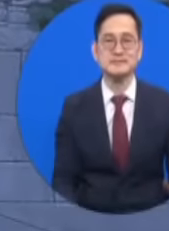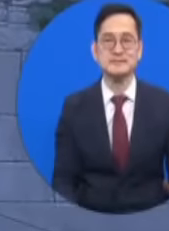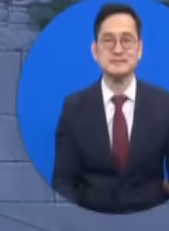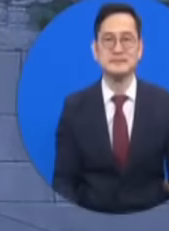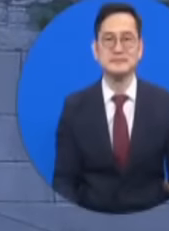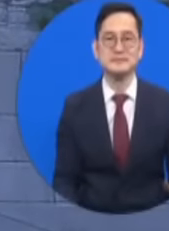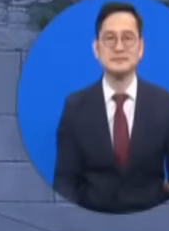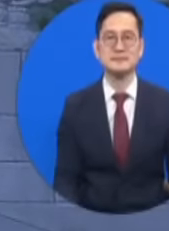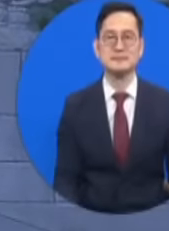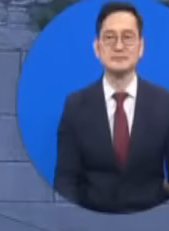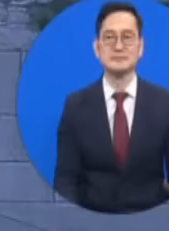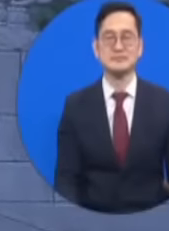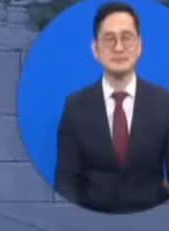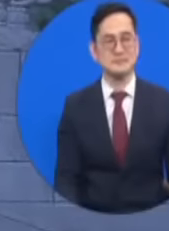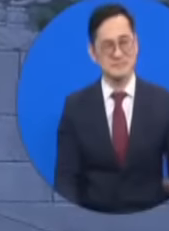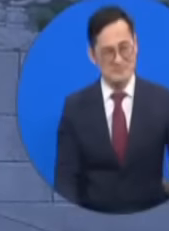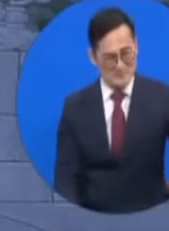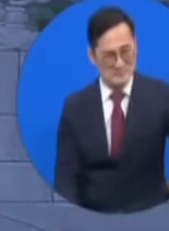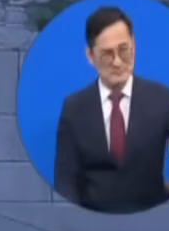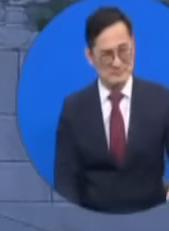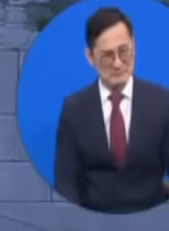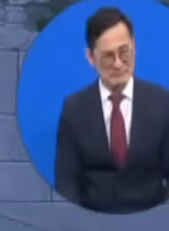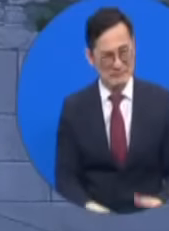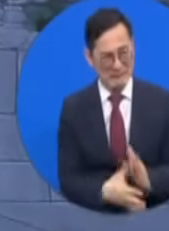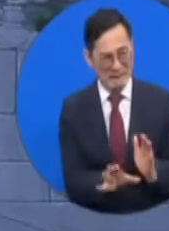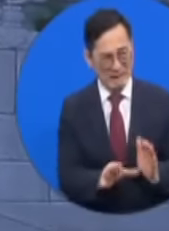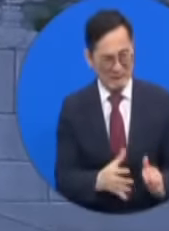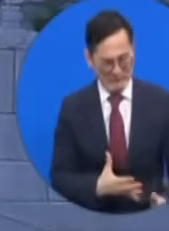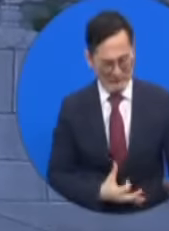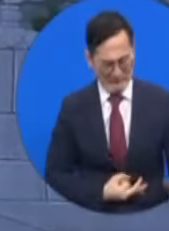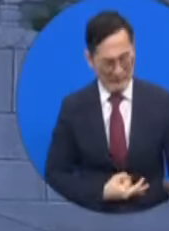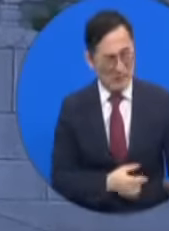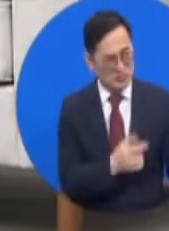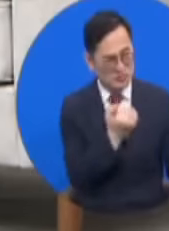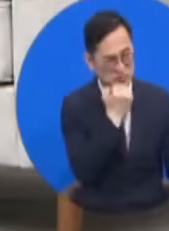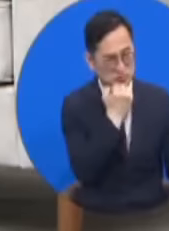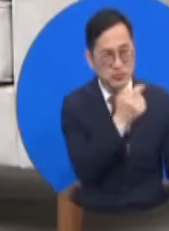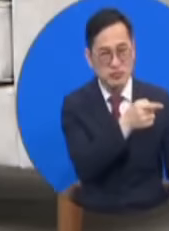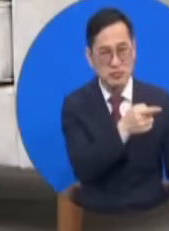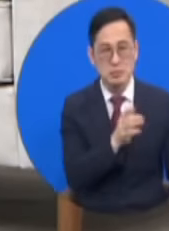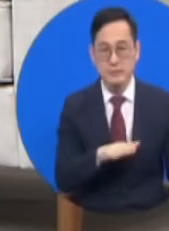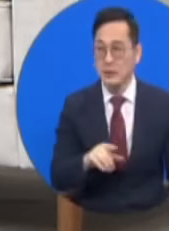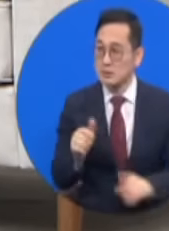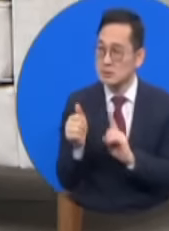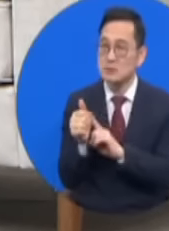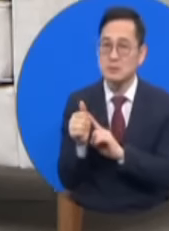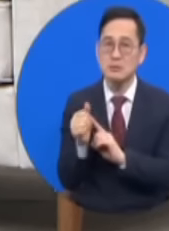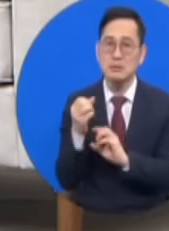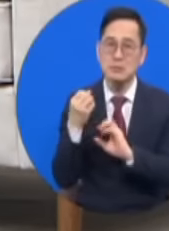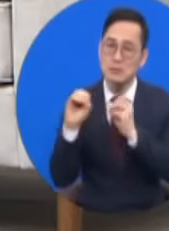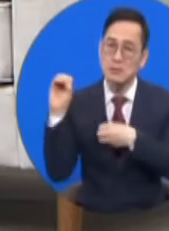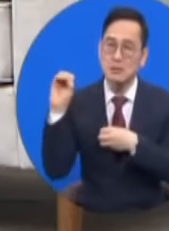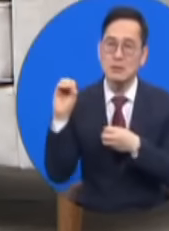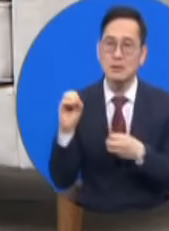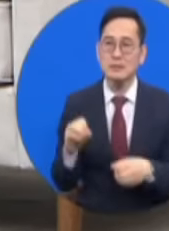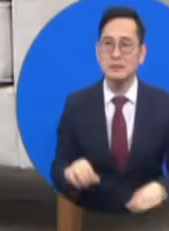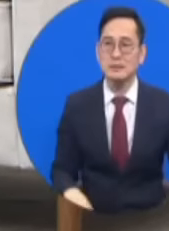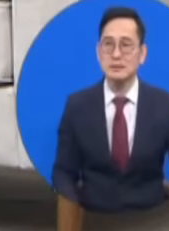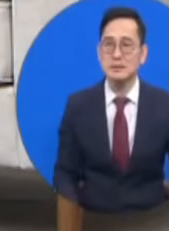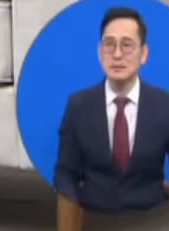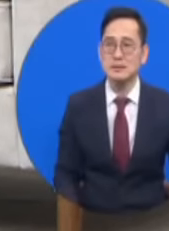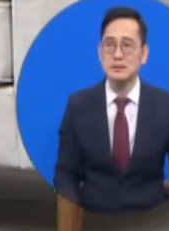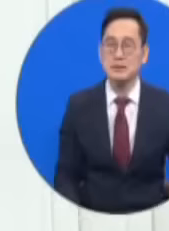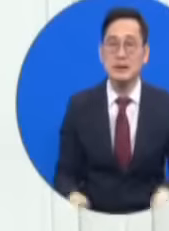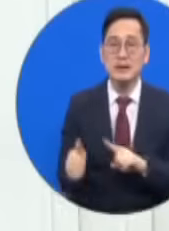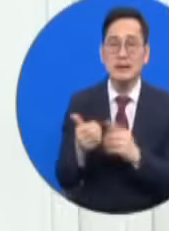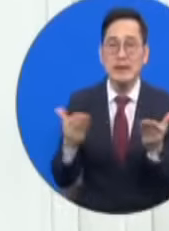대표가 아니 저열하고 졸렬하다라고 좀 비판을 한 셈인데 여수동 행정관님. 네, 그럼 방금 나온 영상 같은 경우에는 사실 해석하기가 불가능해요.